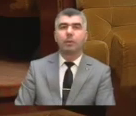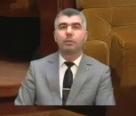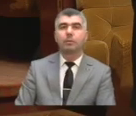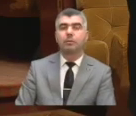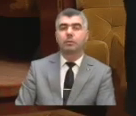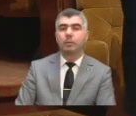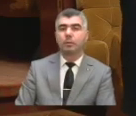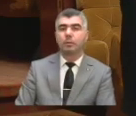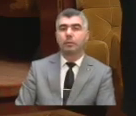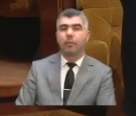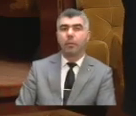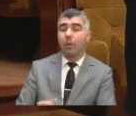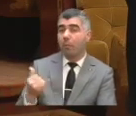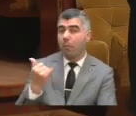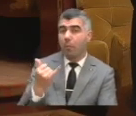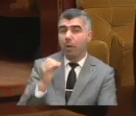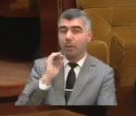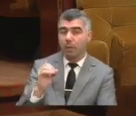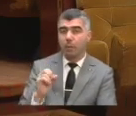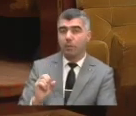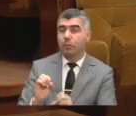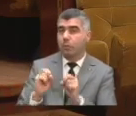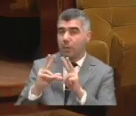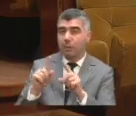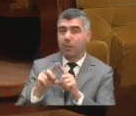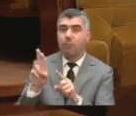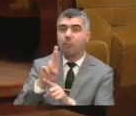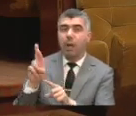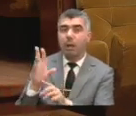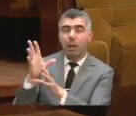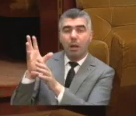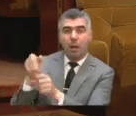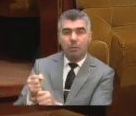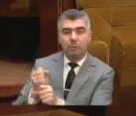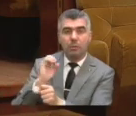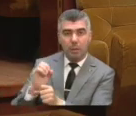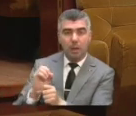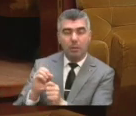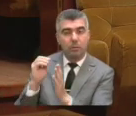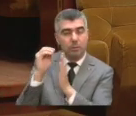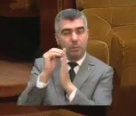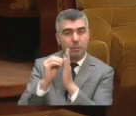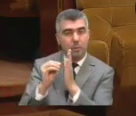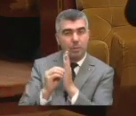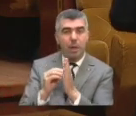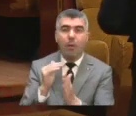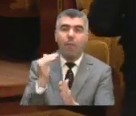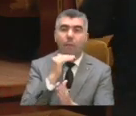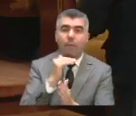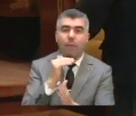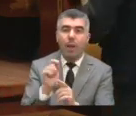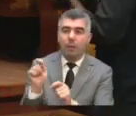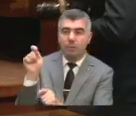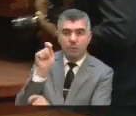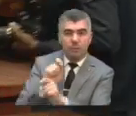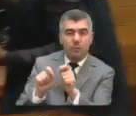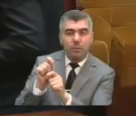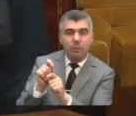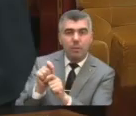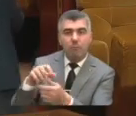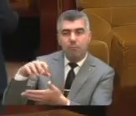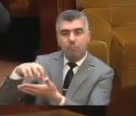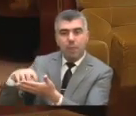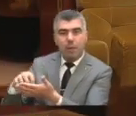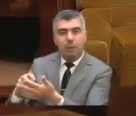في الحكومة مطالبة بالتفاعل بجدية مع التوجيهات الملكية المتعددة في الموضوع من خلال تسريع وتيرة إنشاء محطات